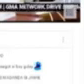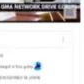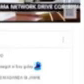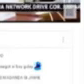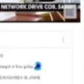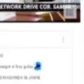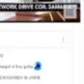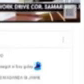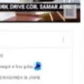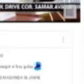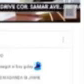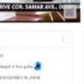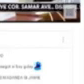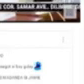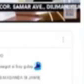yung aso